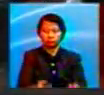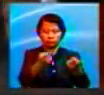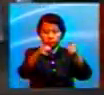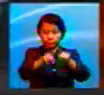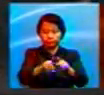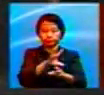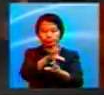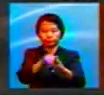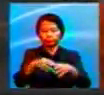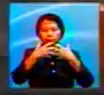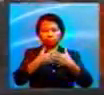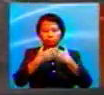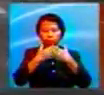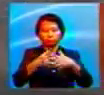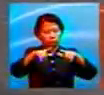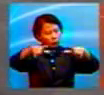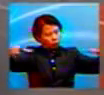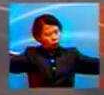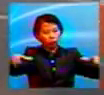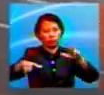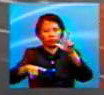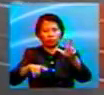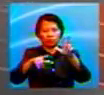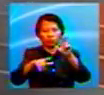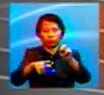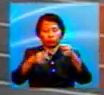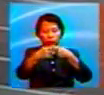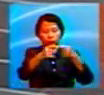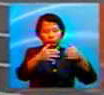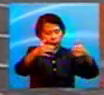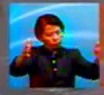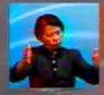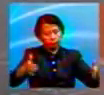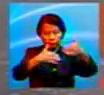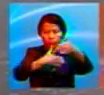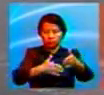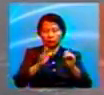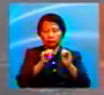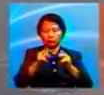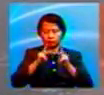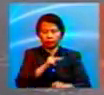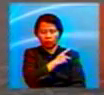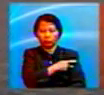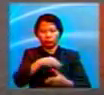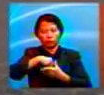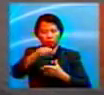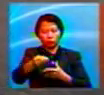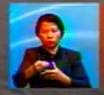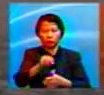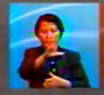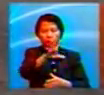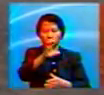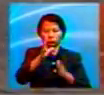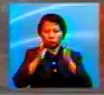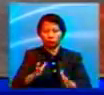Kejadian membabitkan kilang berkeluasan kira-kira 30 meter lebar. Berikutan itu, pihak berkuasa terpaksa mengeluarkan kira-kira